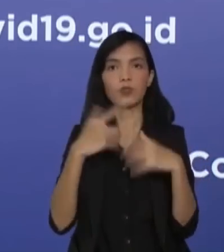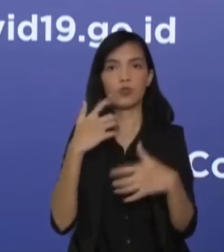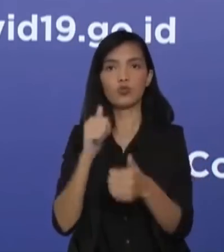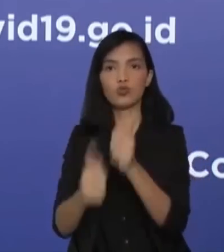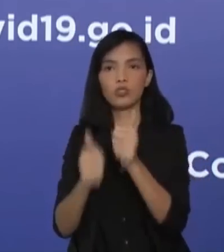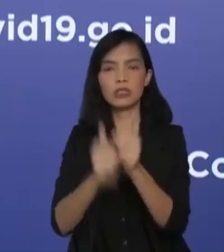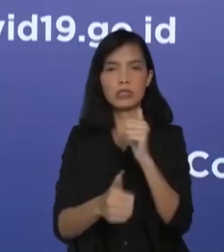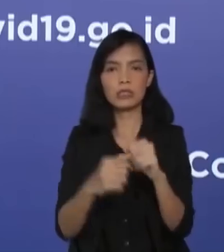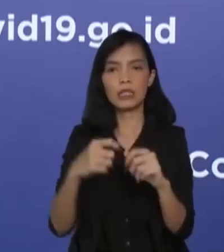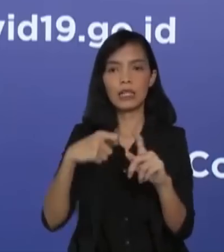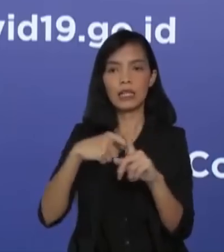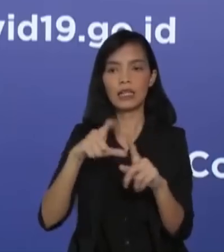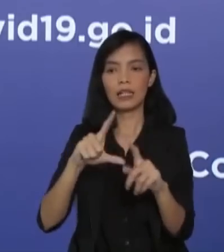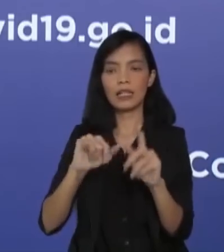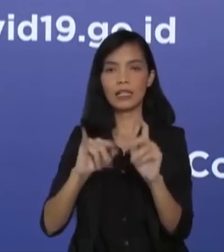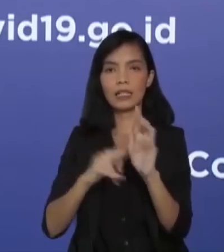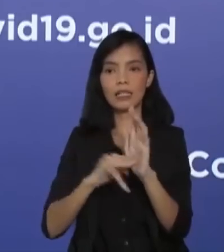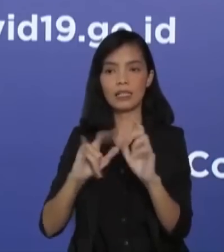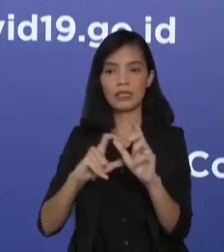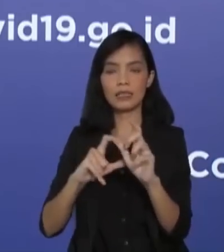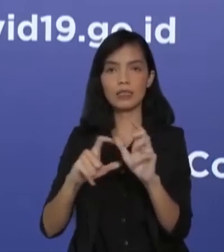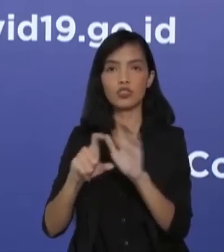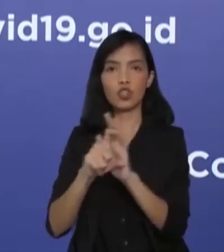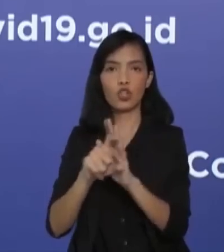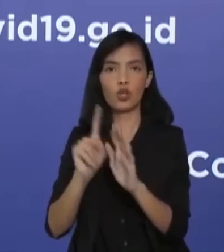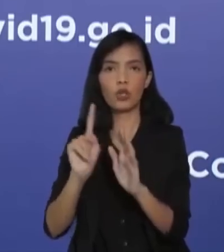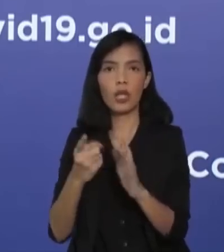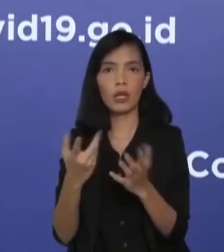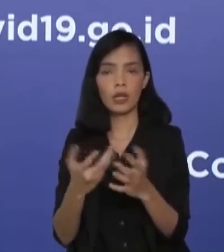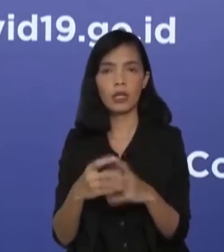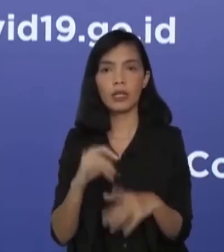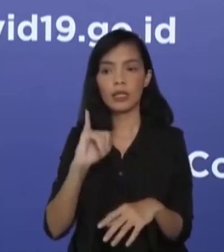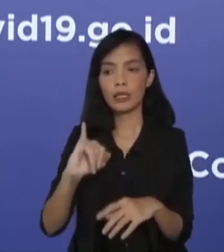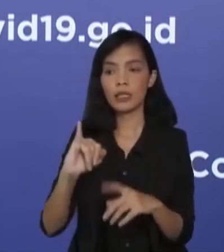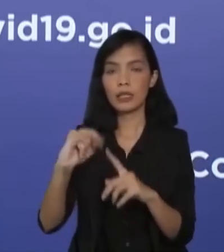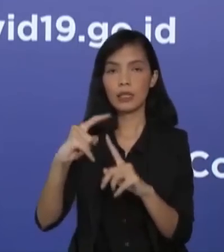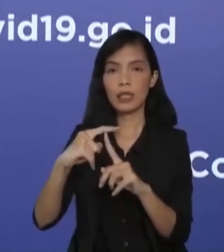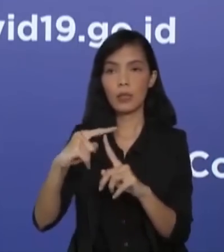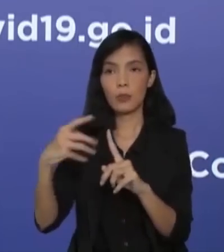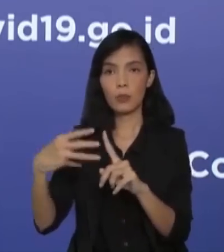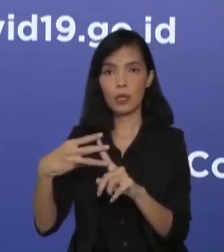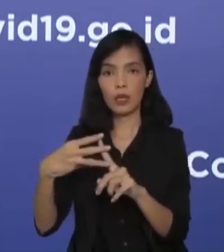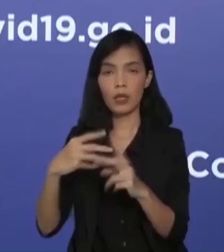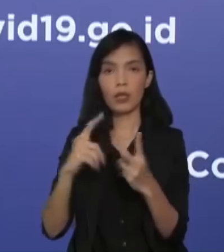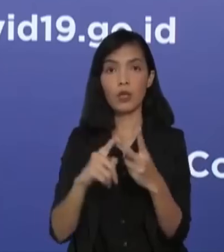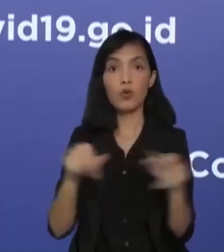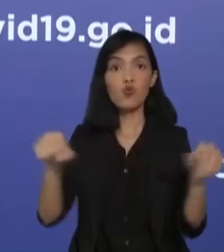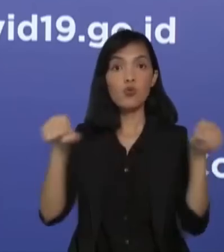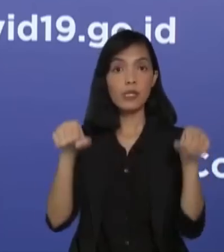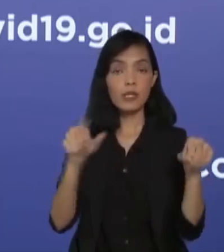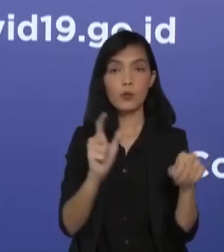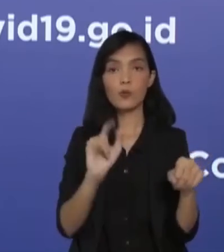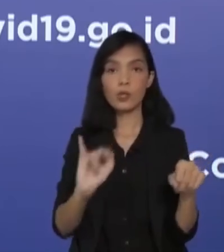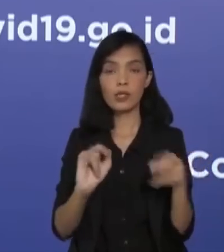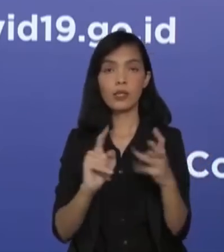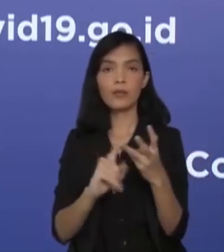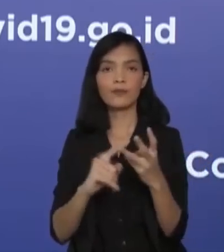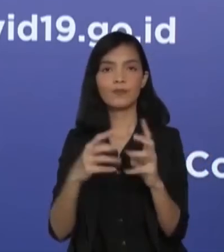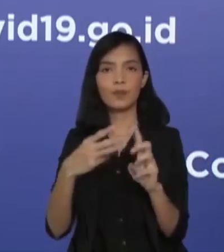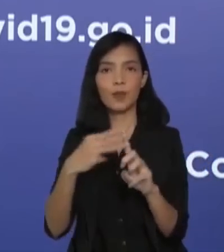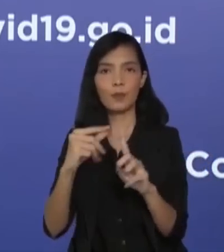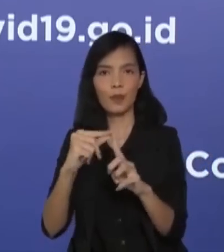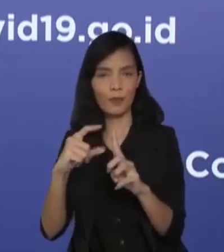klinis adalah prototipe yang berasal dari ITB, dari UI, kemudian dari